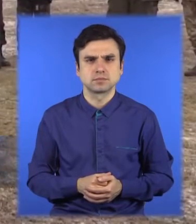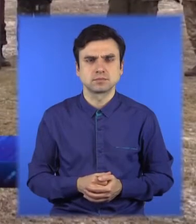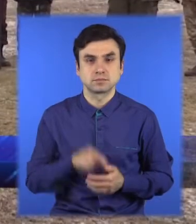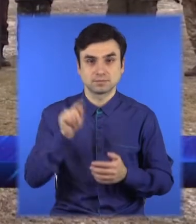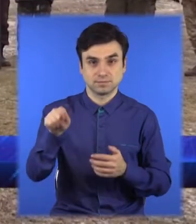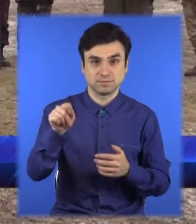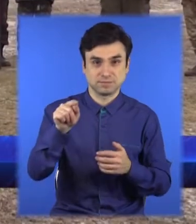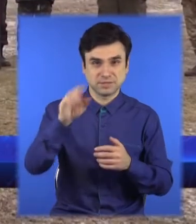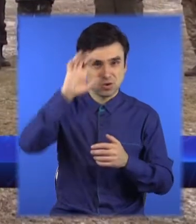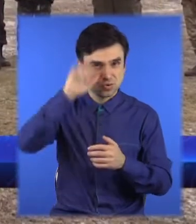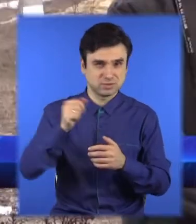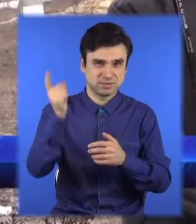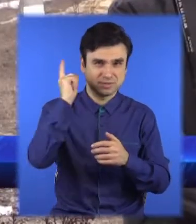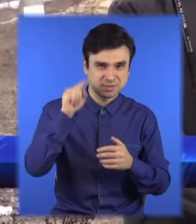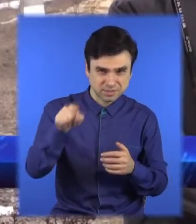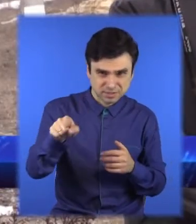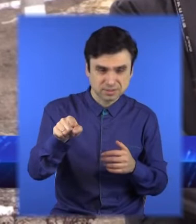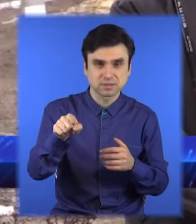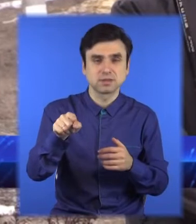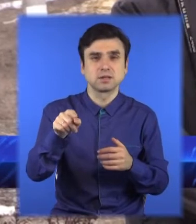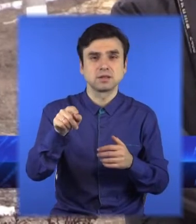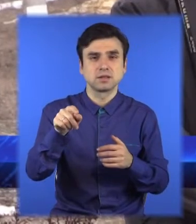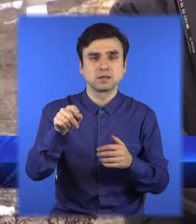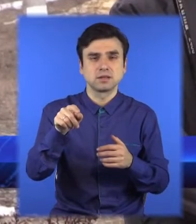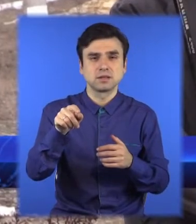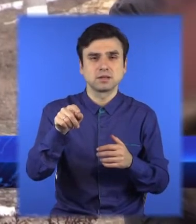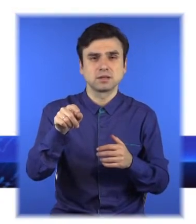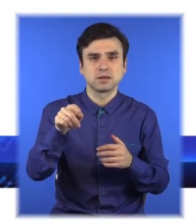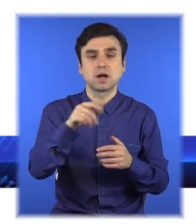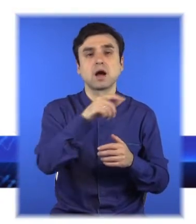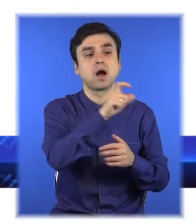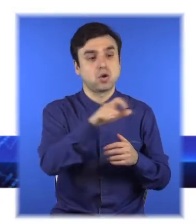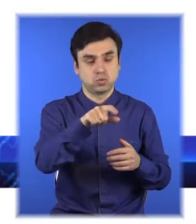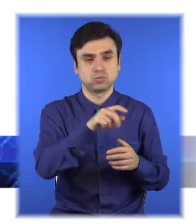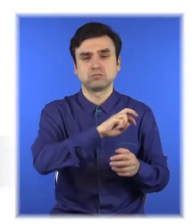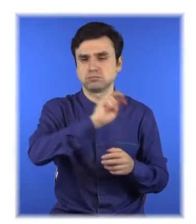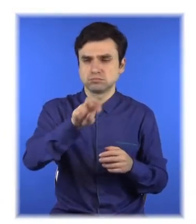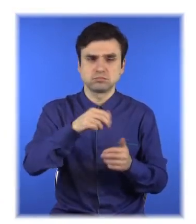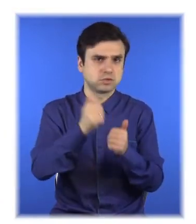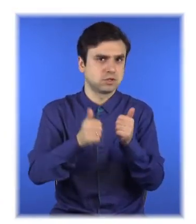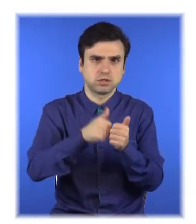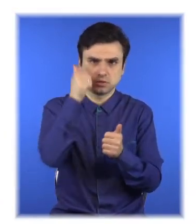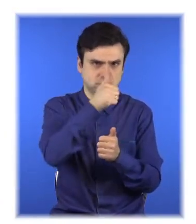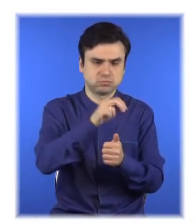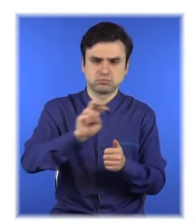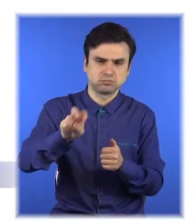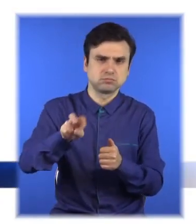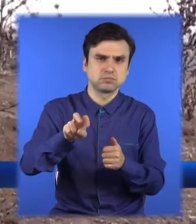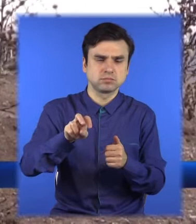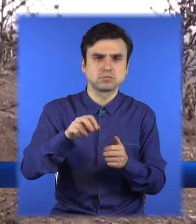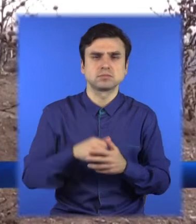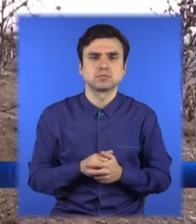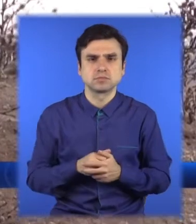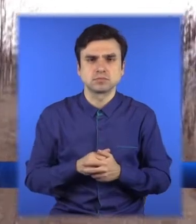Микола разом із однодумцями з Інгульської козацької паланки щороку відвідує пам'ятник головному атаману Холодного Яру. Біля погруддя керівнику